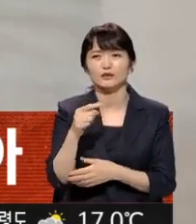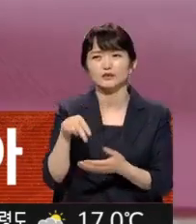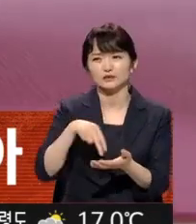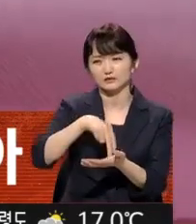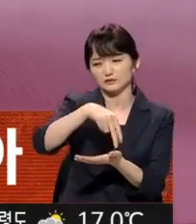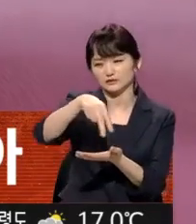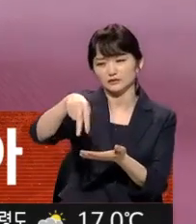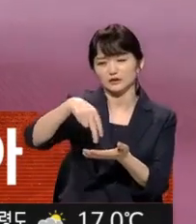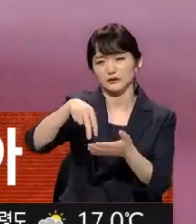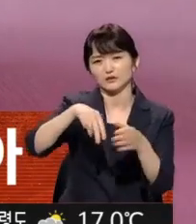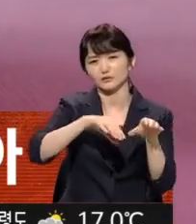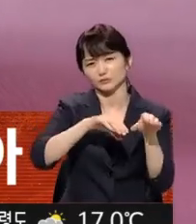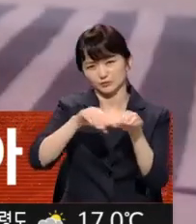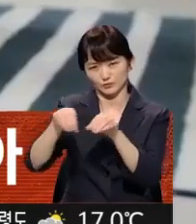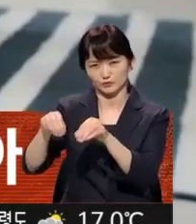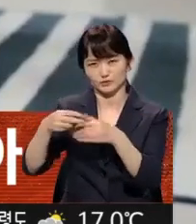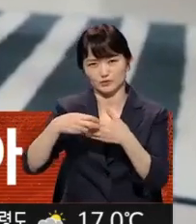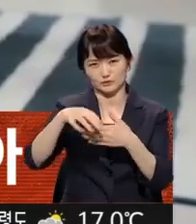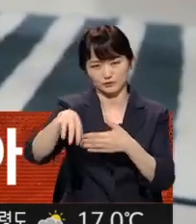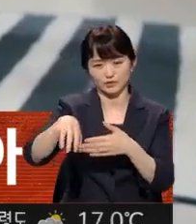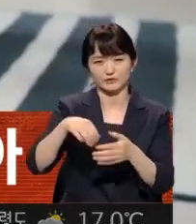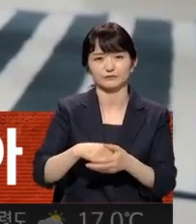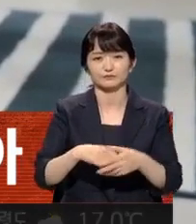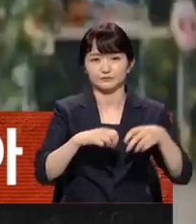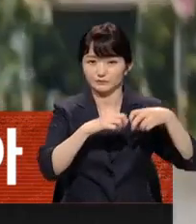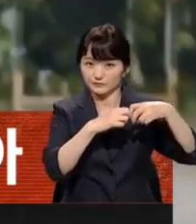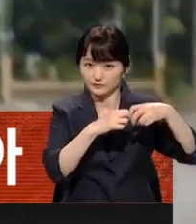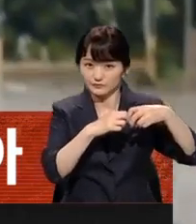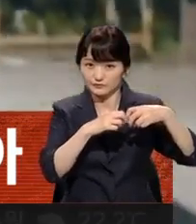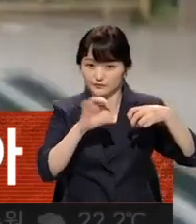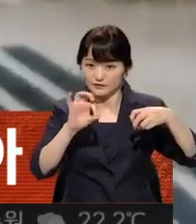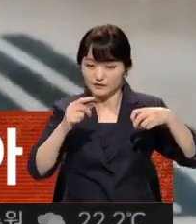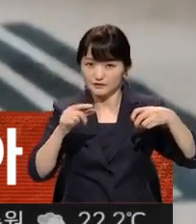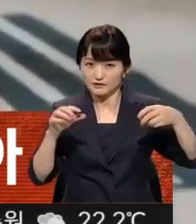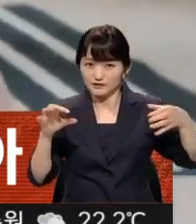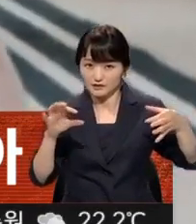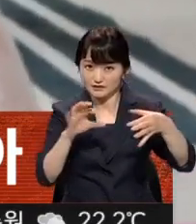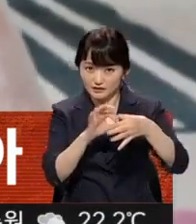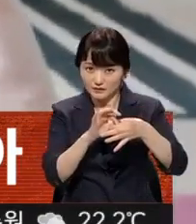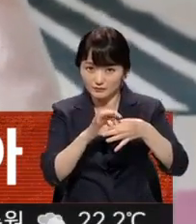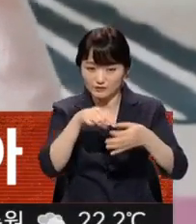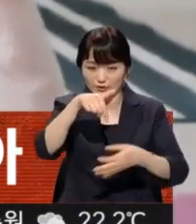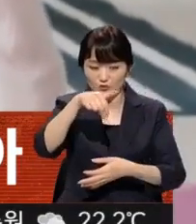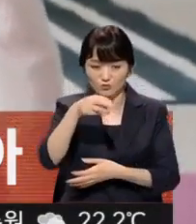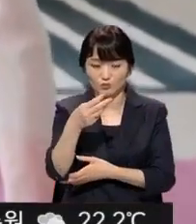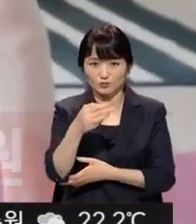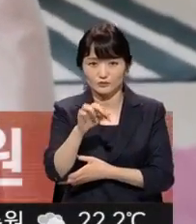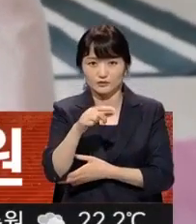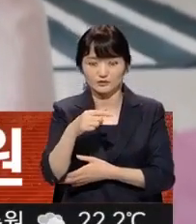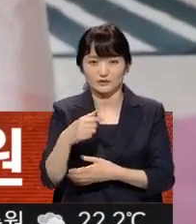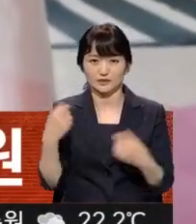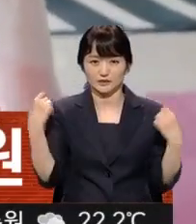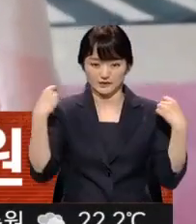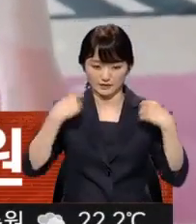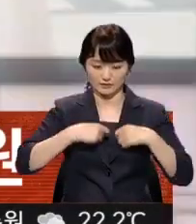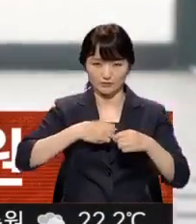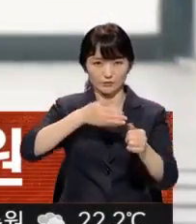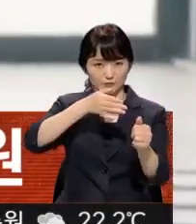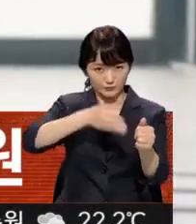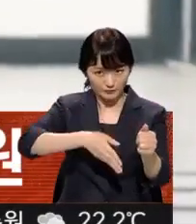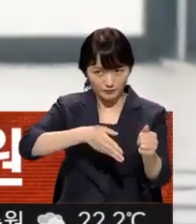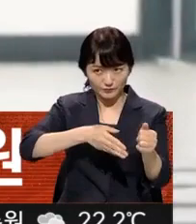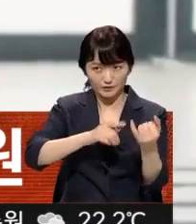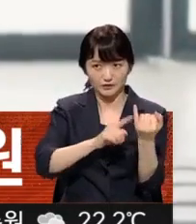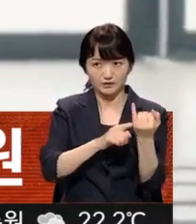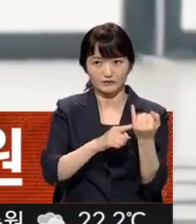발레도 그만둘 수밖에 없었는데요. 병원에서는 관절과 인대를 잡아줄 코르셋 착용을 권유했고 착용 후에 여성은